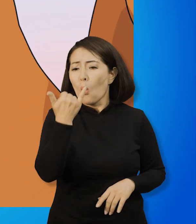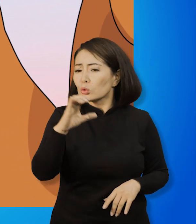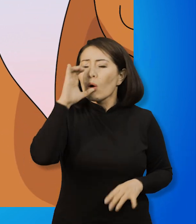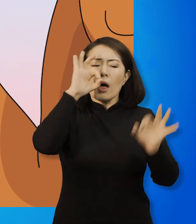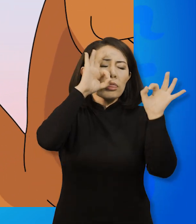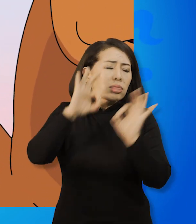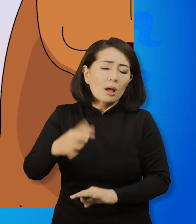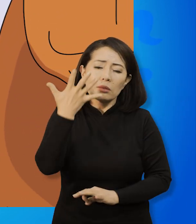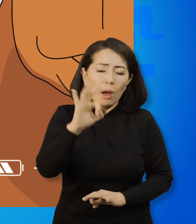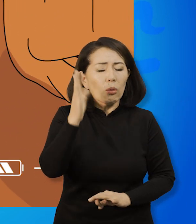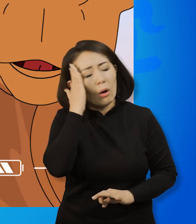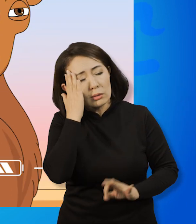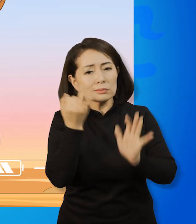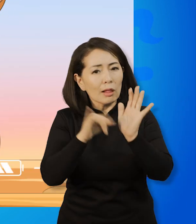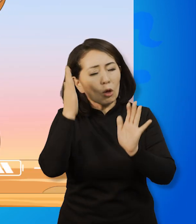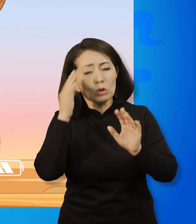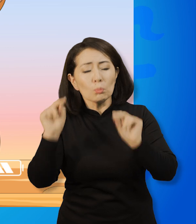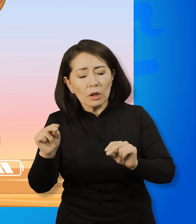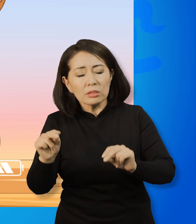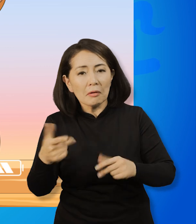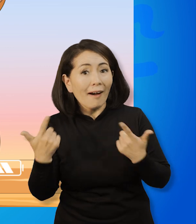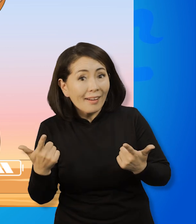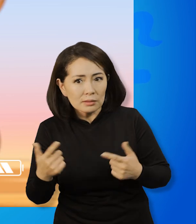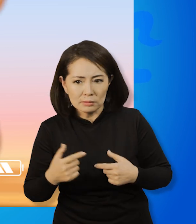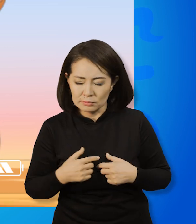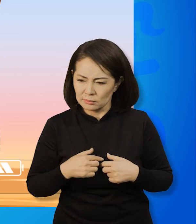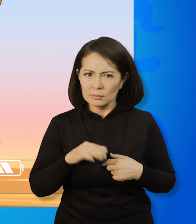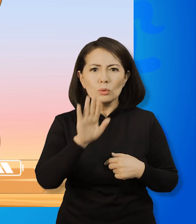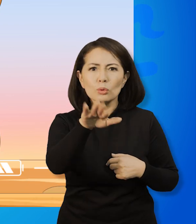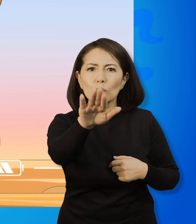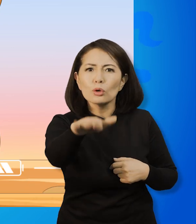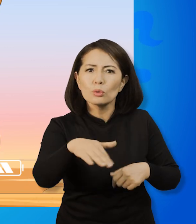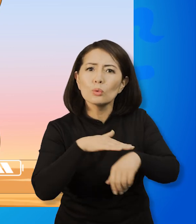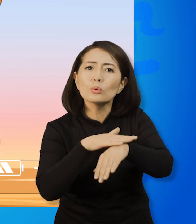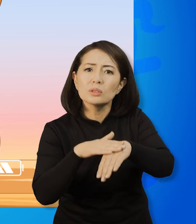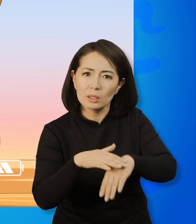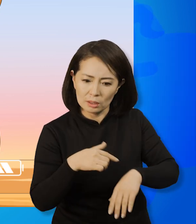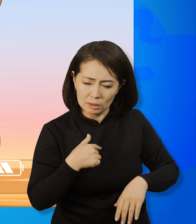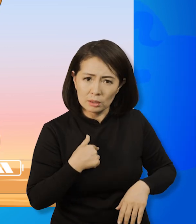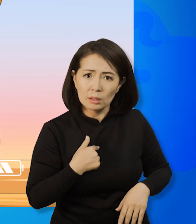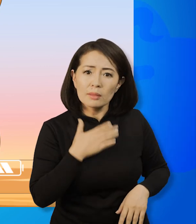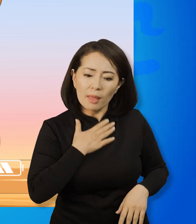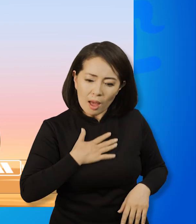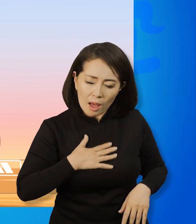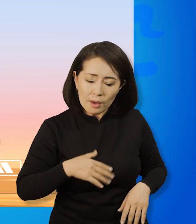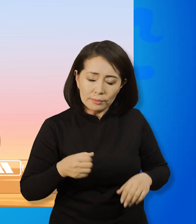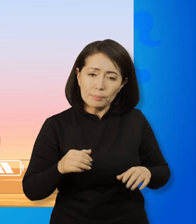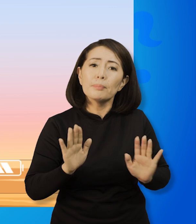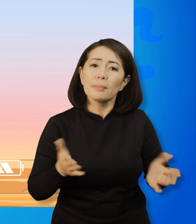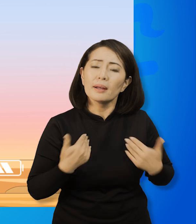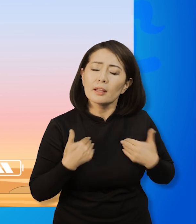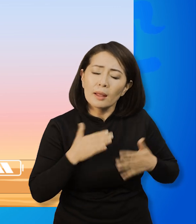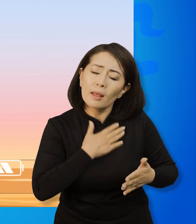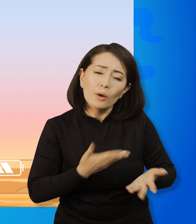чаддаг гайхалтай амьтан бөгөөд Уушлаа өөрч юугаар туслах вэ? Та нар намайг 50 орхиж болох уу?